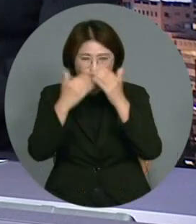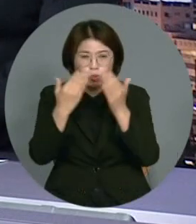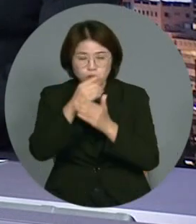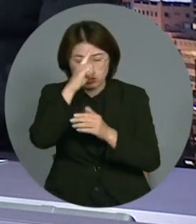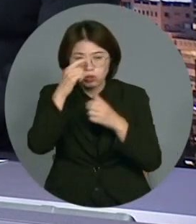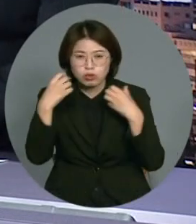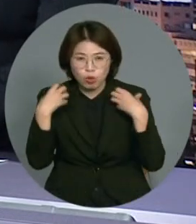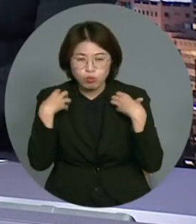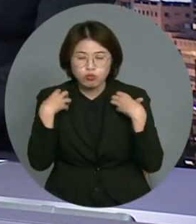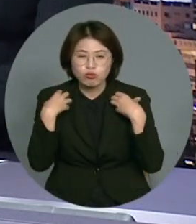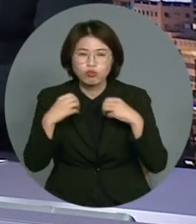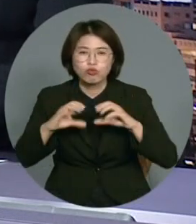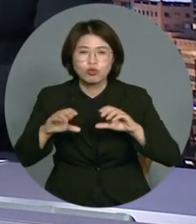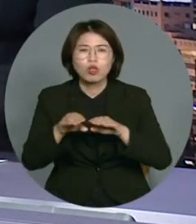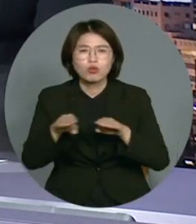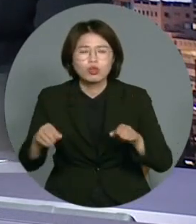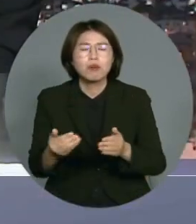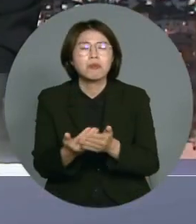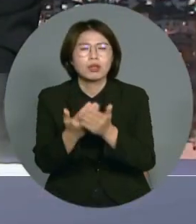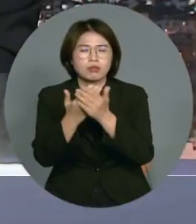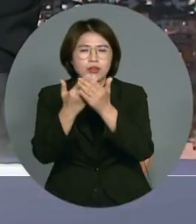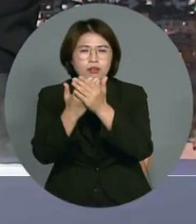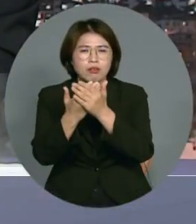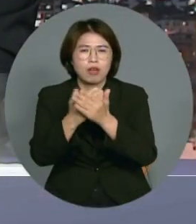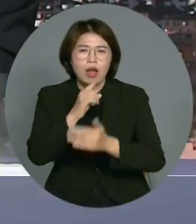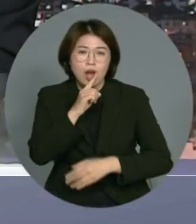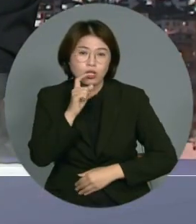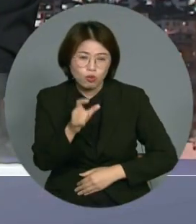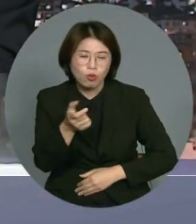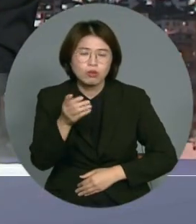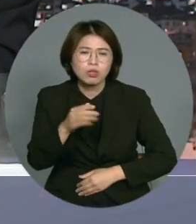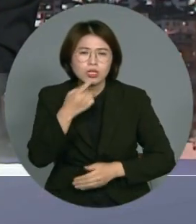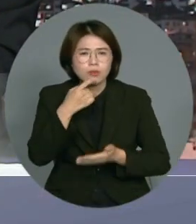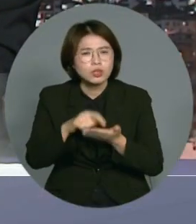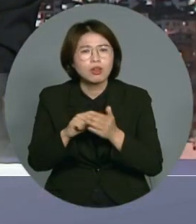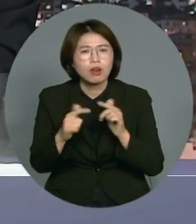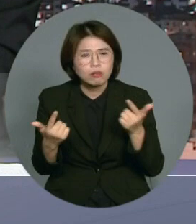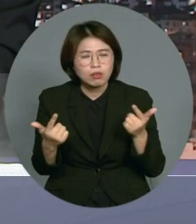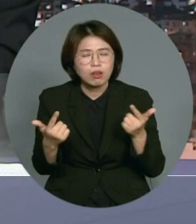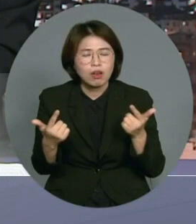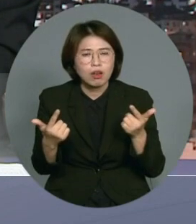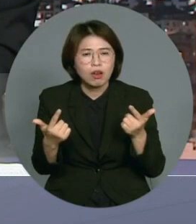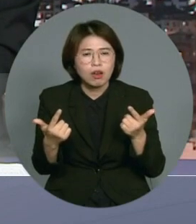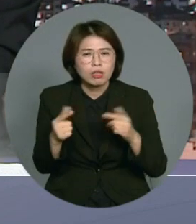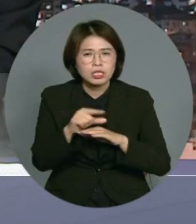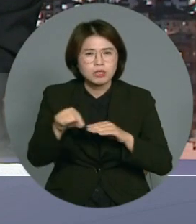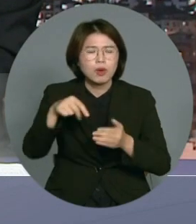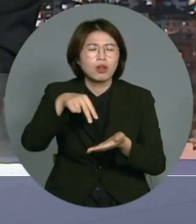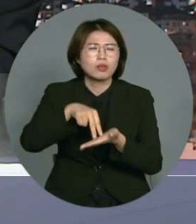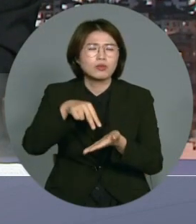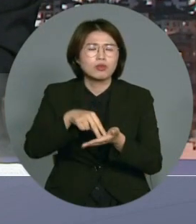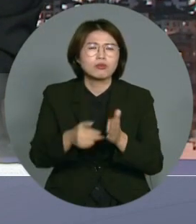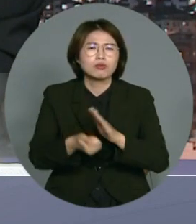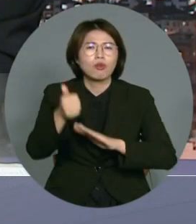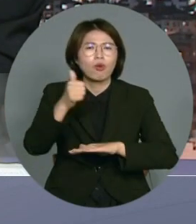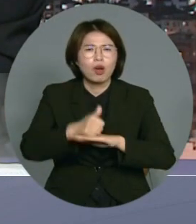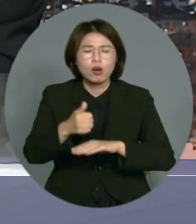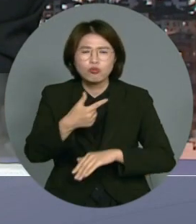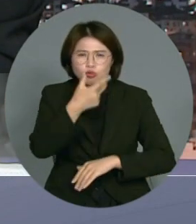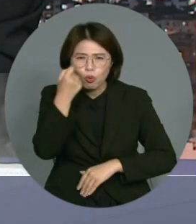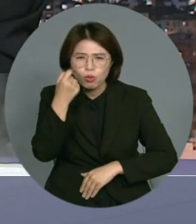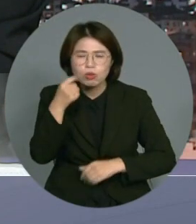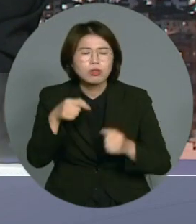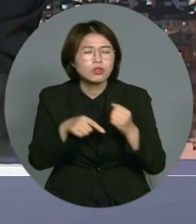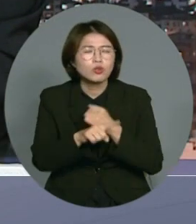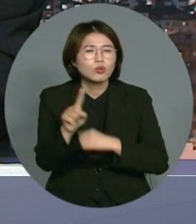항상 국토 균형 발전을 강조했지 않습니까 그런데 쉽지가 않았죠 지역 입장에서 볼 때 성과가 미흡했는데 왜 이게 잘